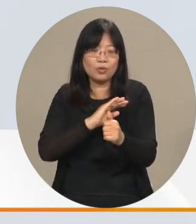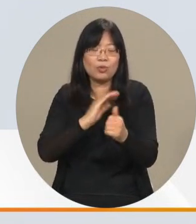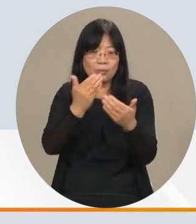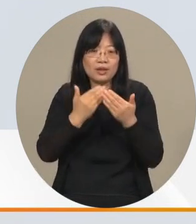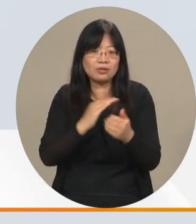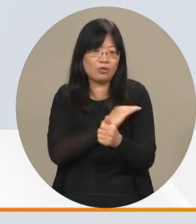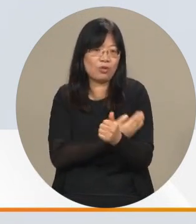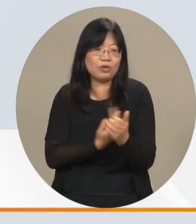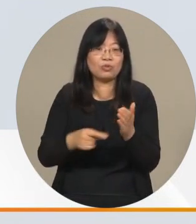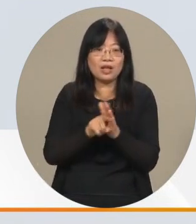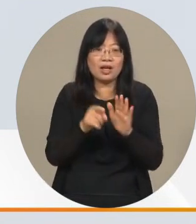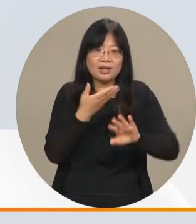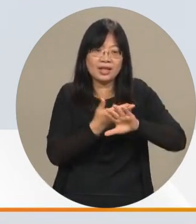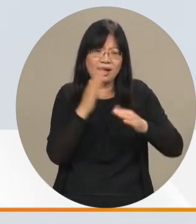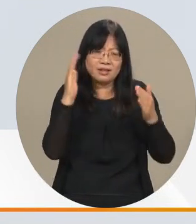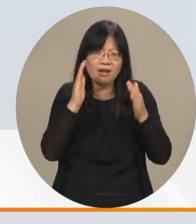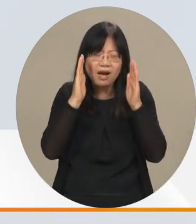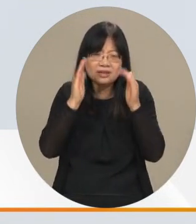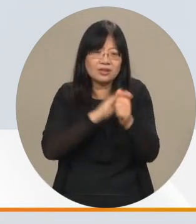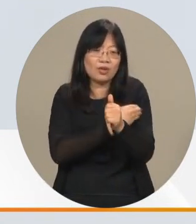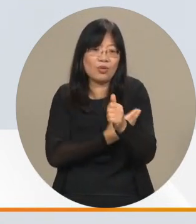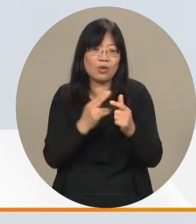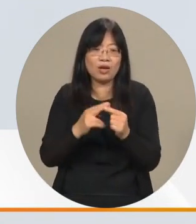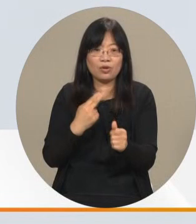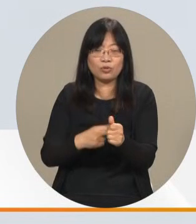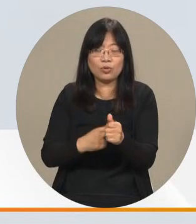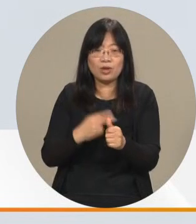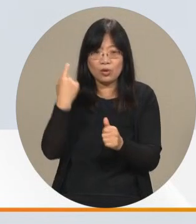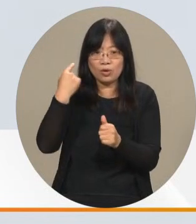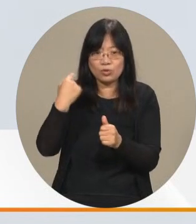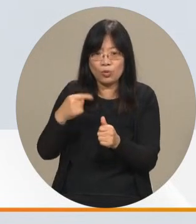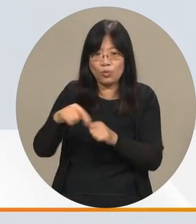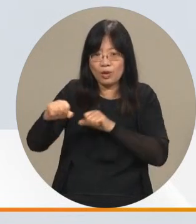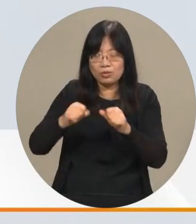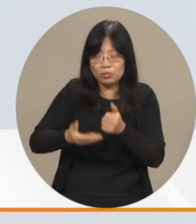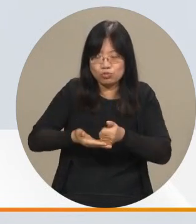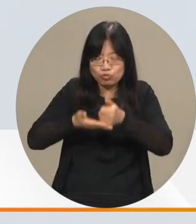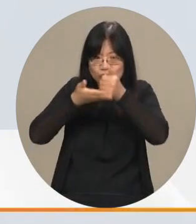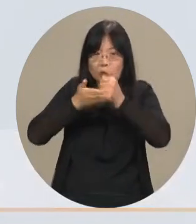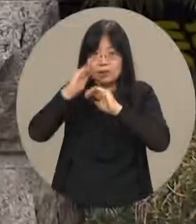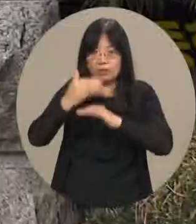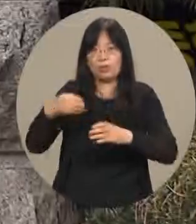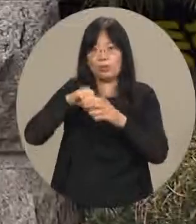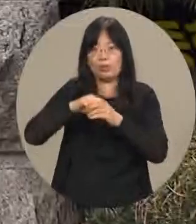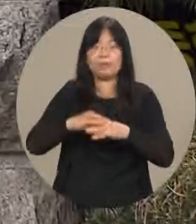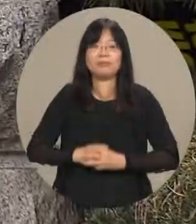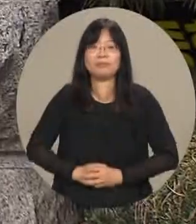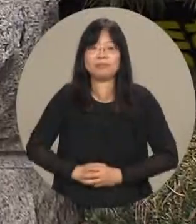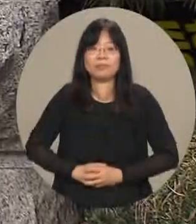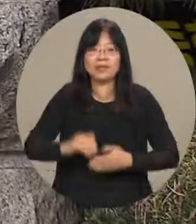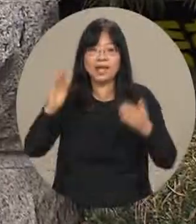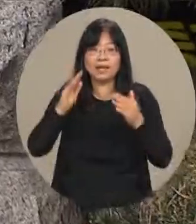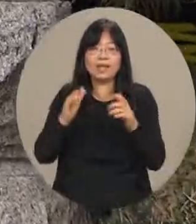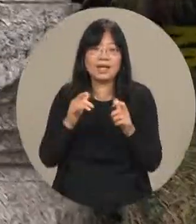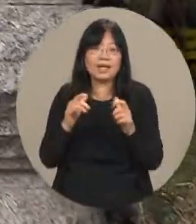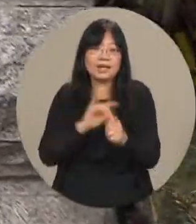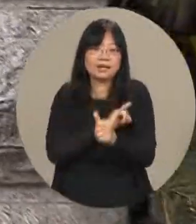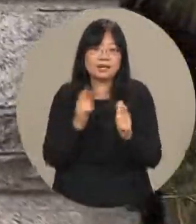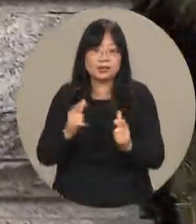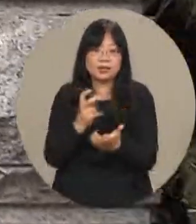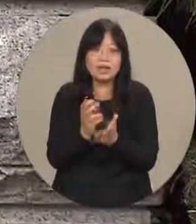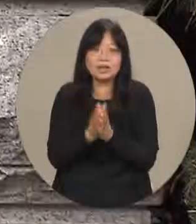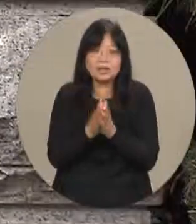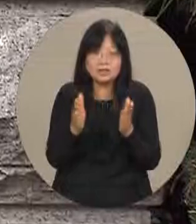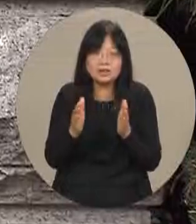교육받을 권리를 위하여 다른 학생의 학습권과 교원의 교육 활동을 존중해야 한다는 학생 인권조례가